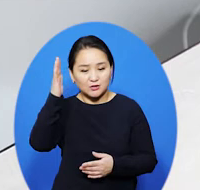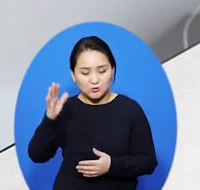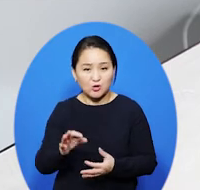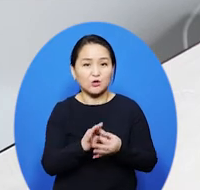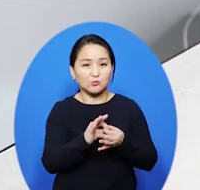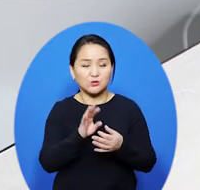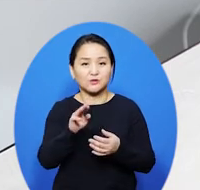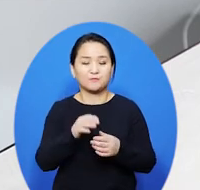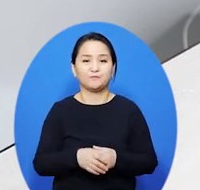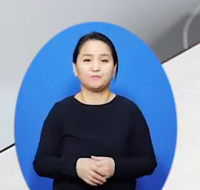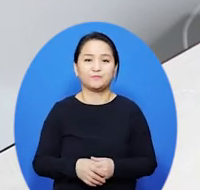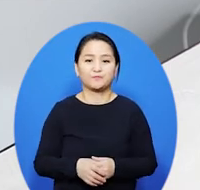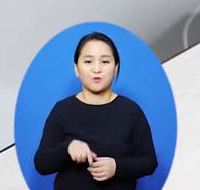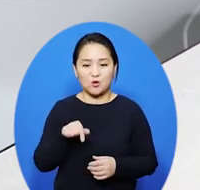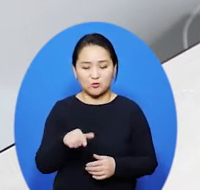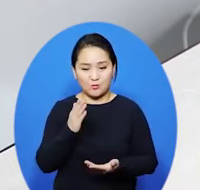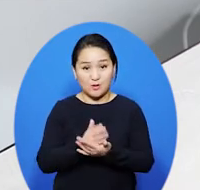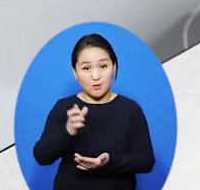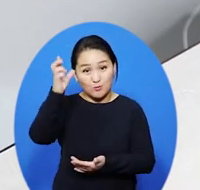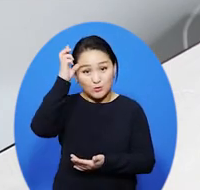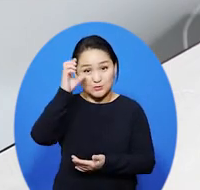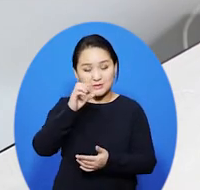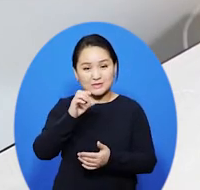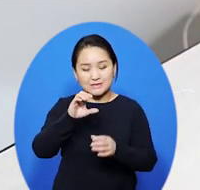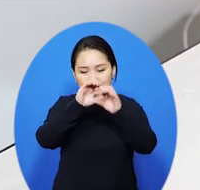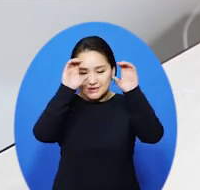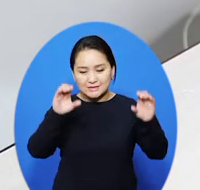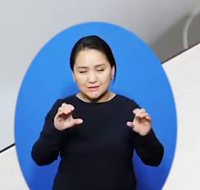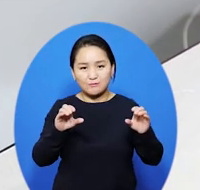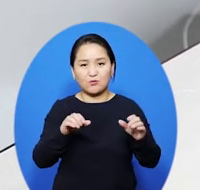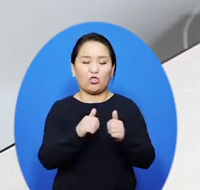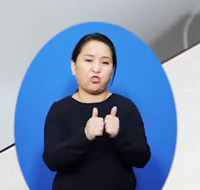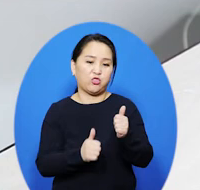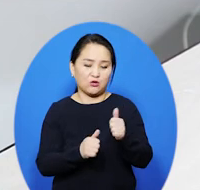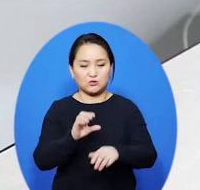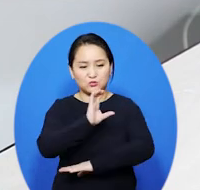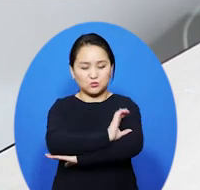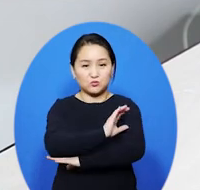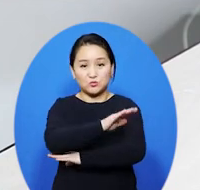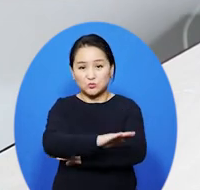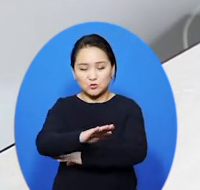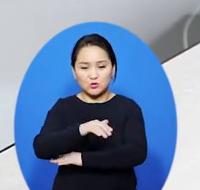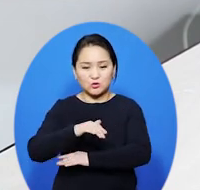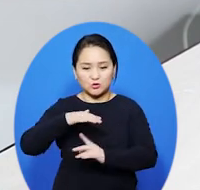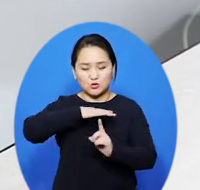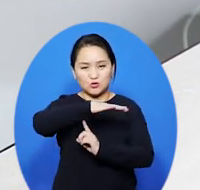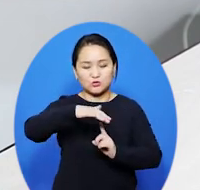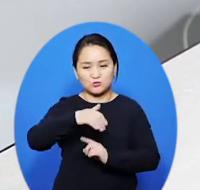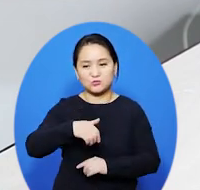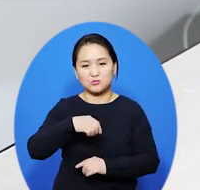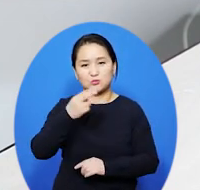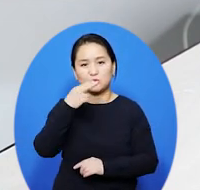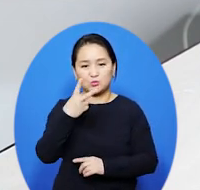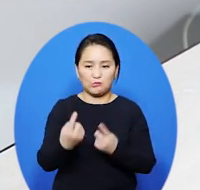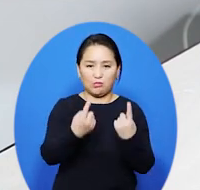одоо ирээдүйтэй л ойлтчлаа гал та. Бид нар бол одоо байгаа боловсролын систем бол нэлээд хоцрогдлоо. Яг яагаад гэх юм бол сурагчдыг ер нь сургуулийн